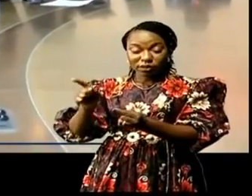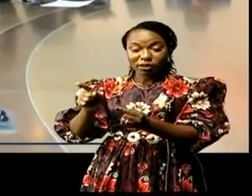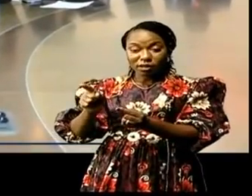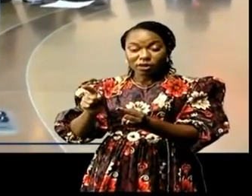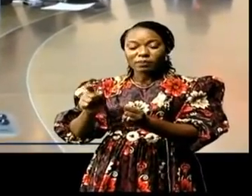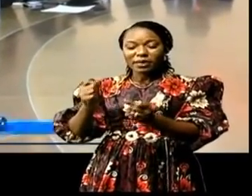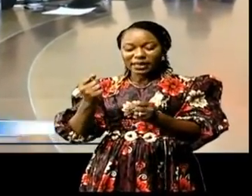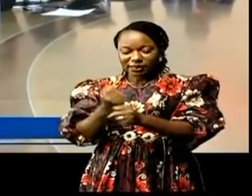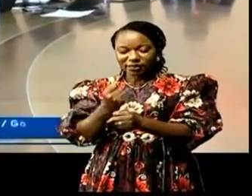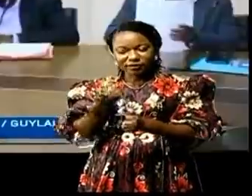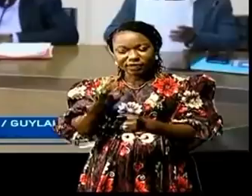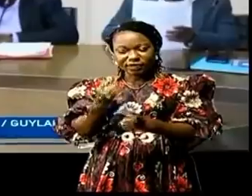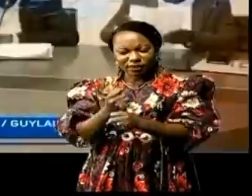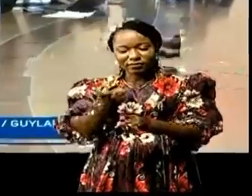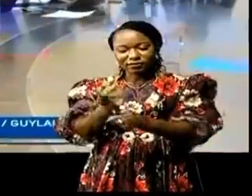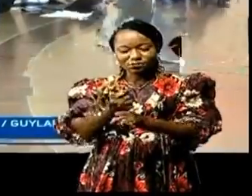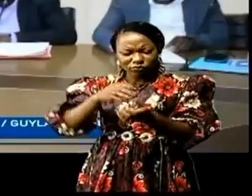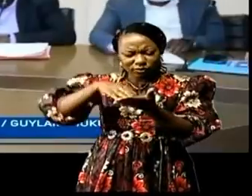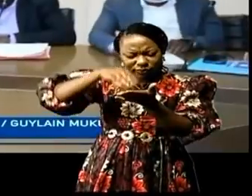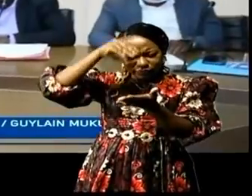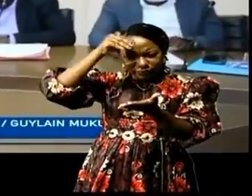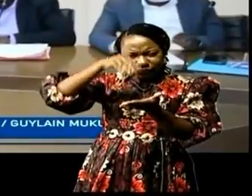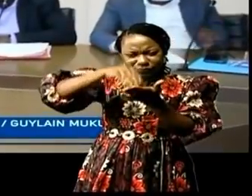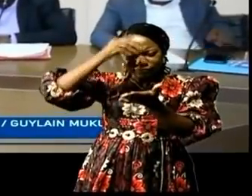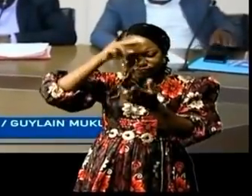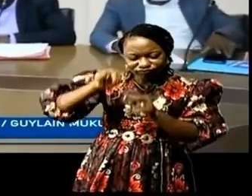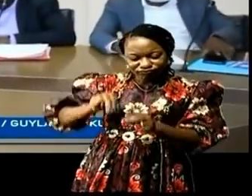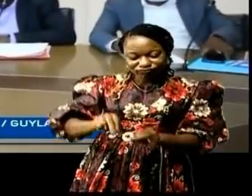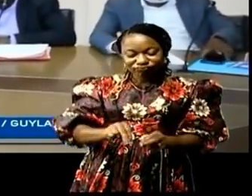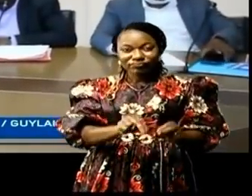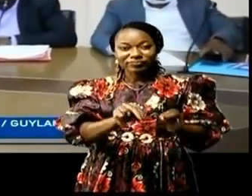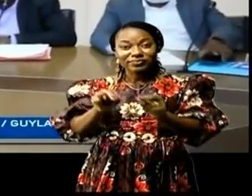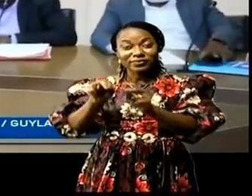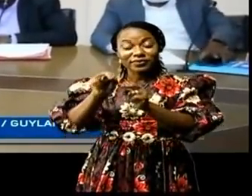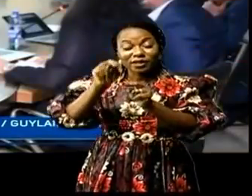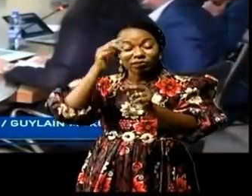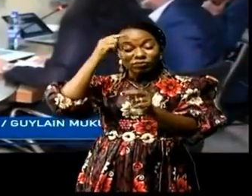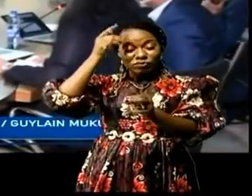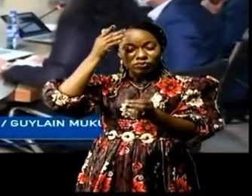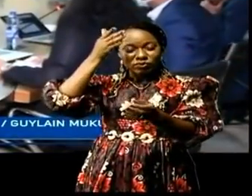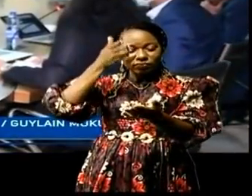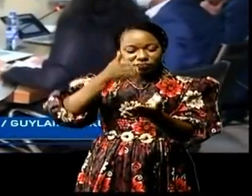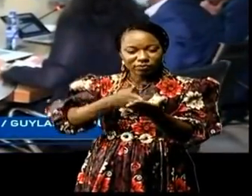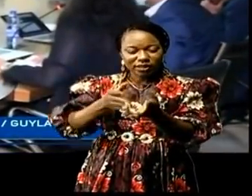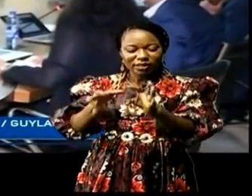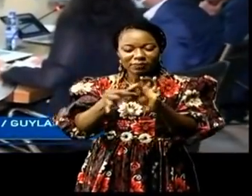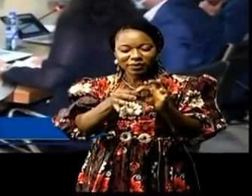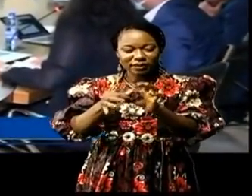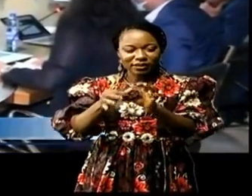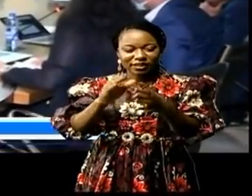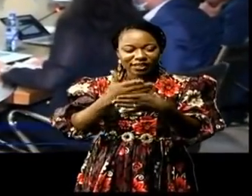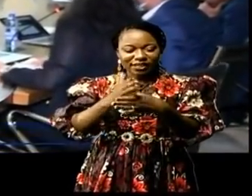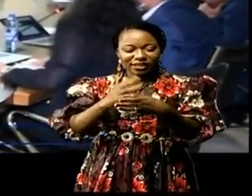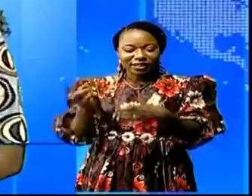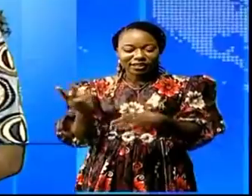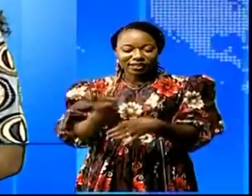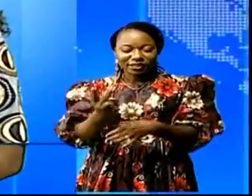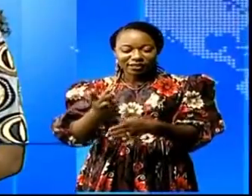une séance de travail afin d'étudier les voies et moyens pour concrétiser les partenariats entre les deux